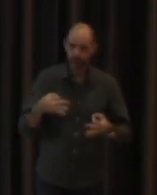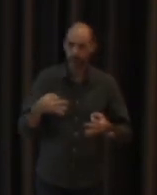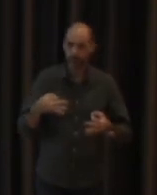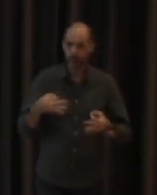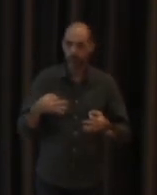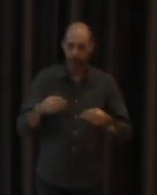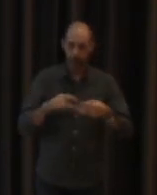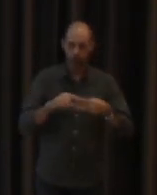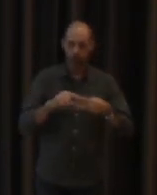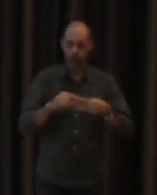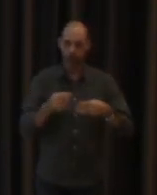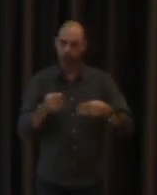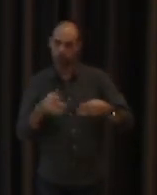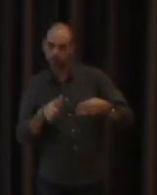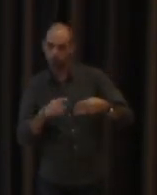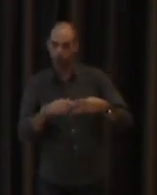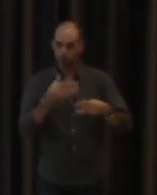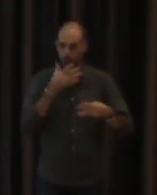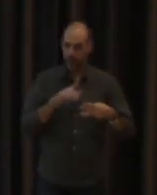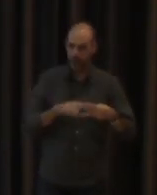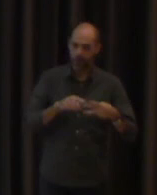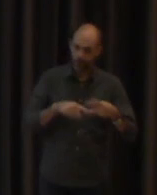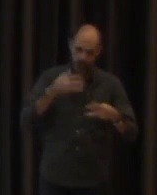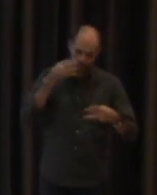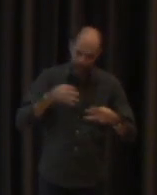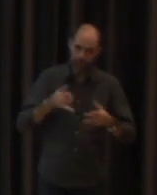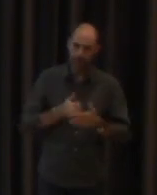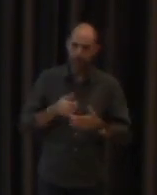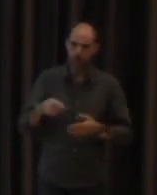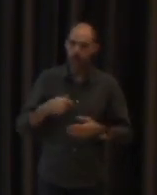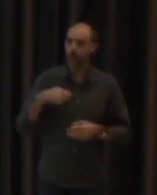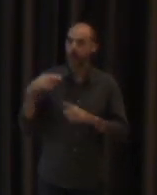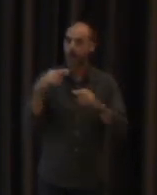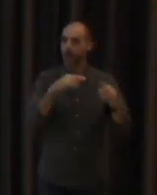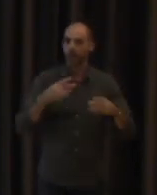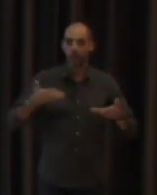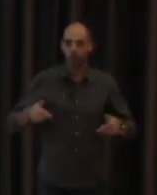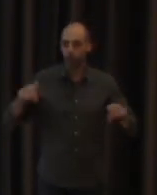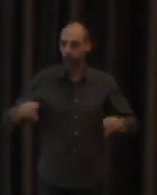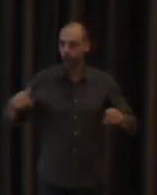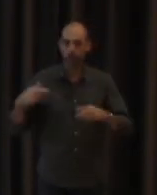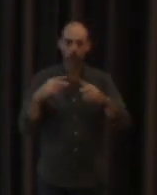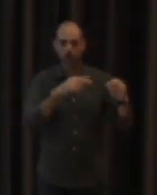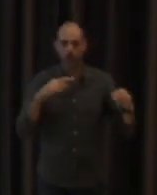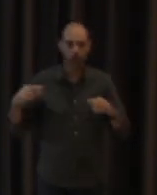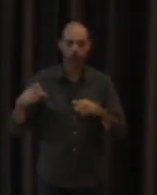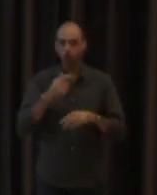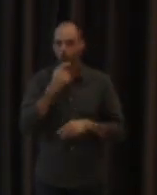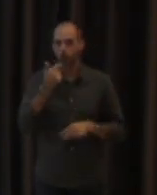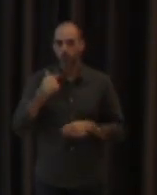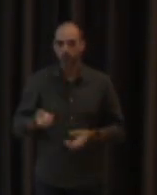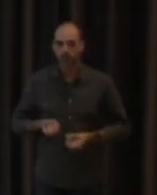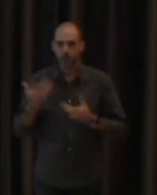com podien semblar els altres casos. Els parlants, avui dia, en aquest moment, prefereixen altres vies